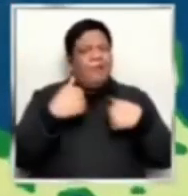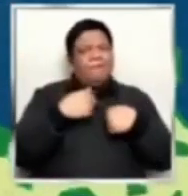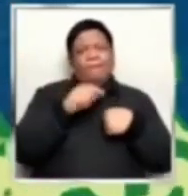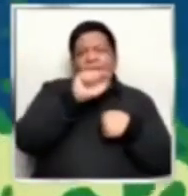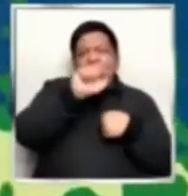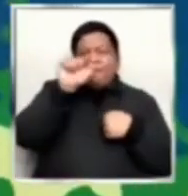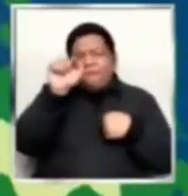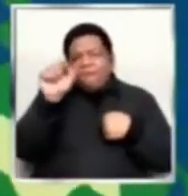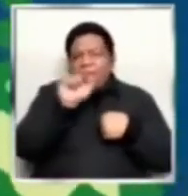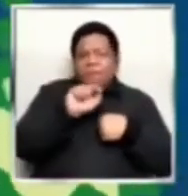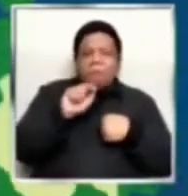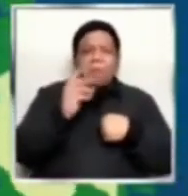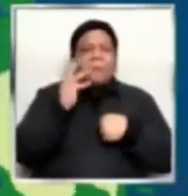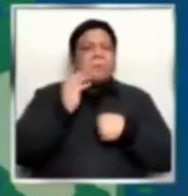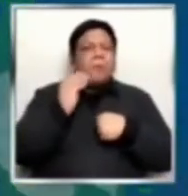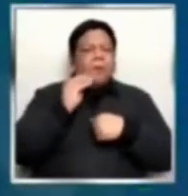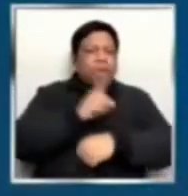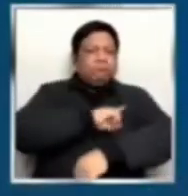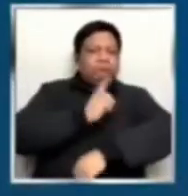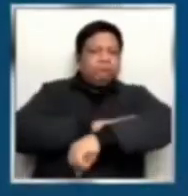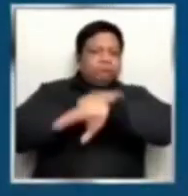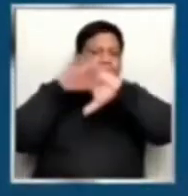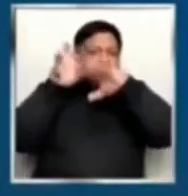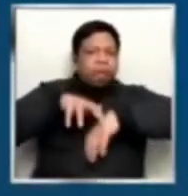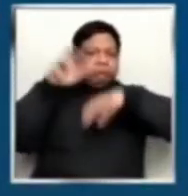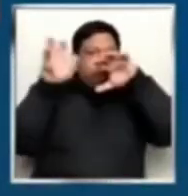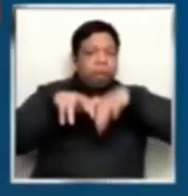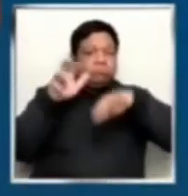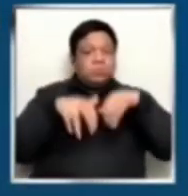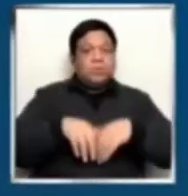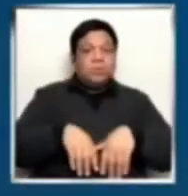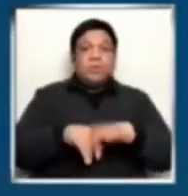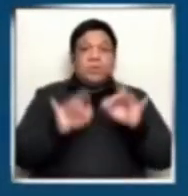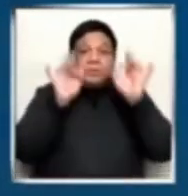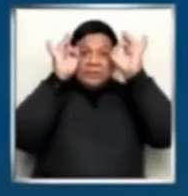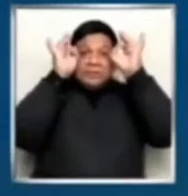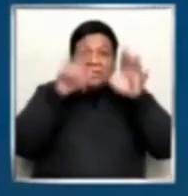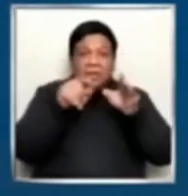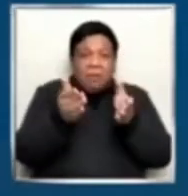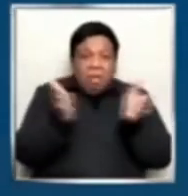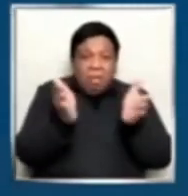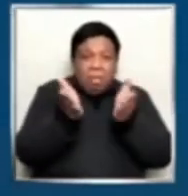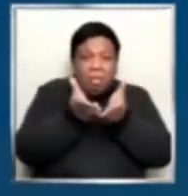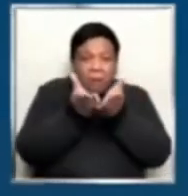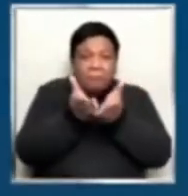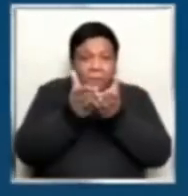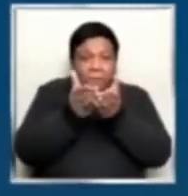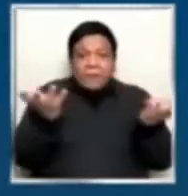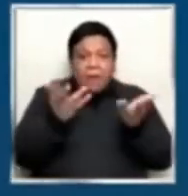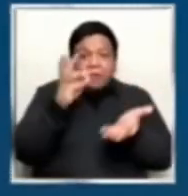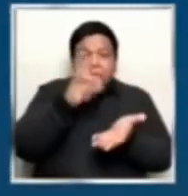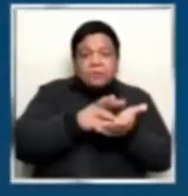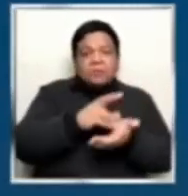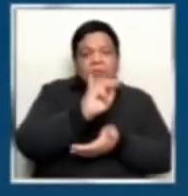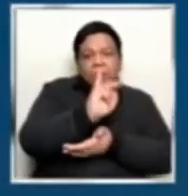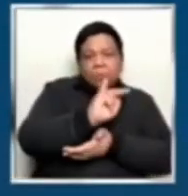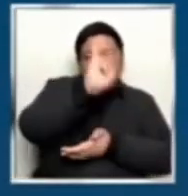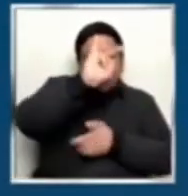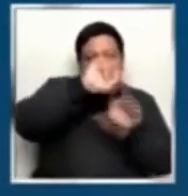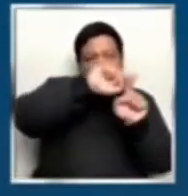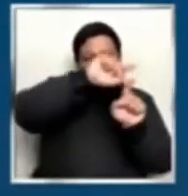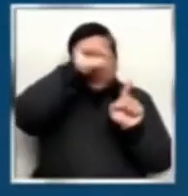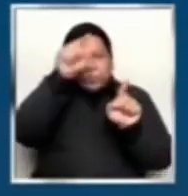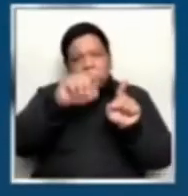ng mga intense thunderstorm. Delikado naman para sa mga maliliit na bangka ang mga baybayin ng Ilocos Norte, dito sa May Cagayan Valley,